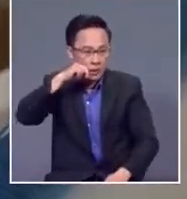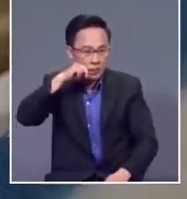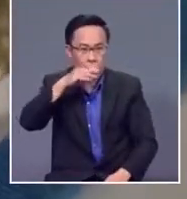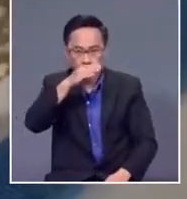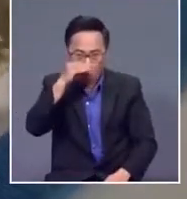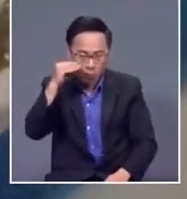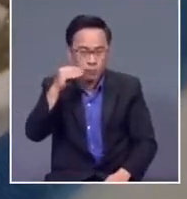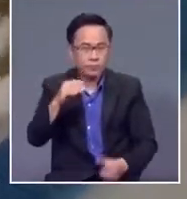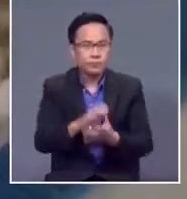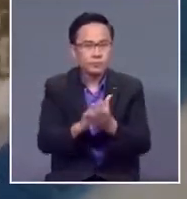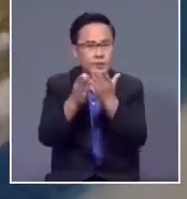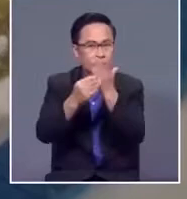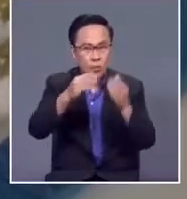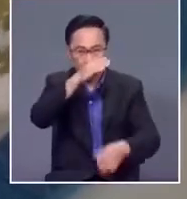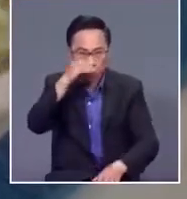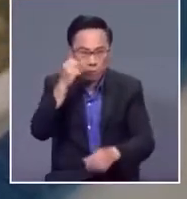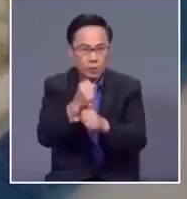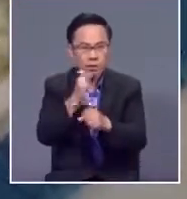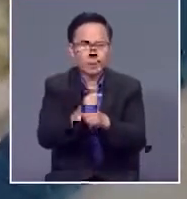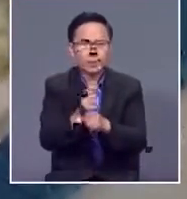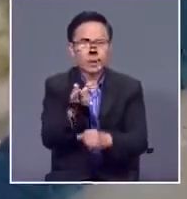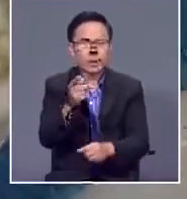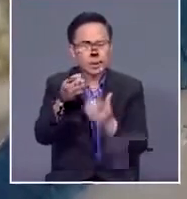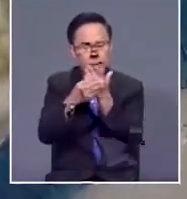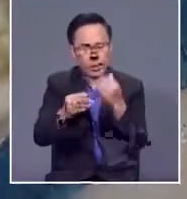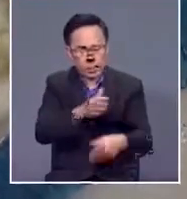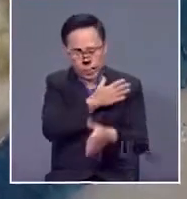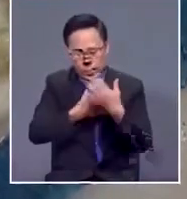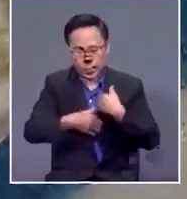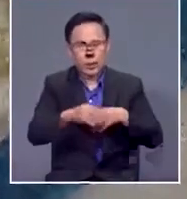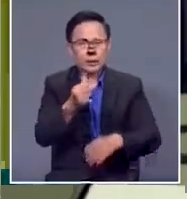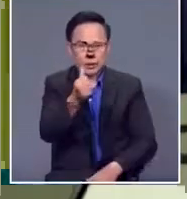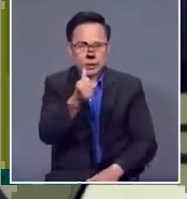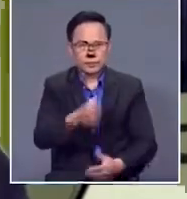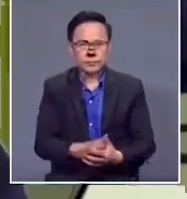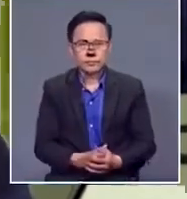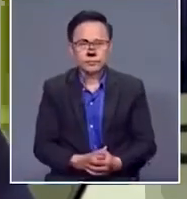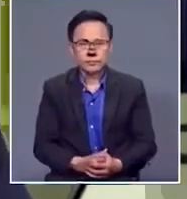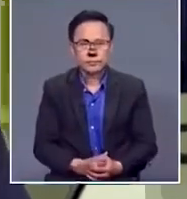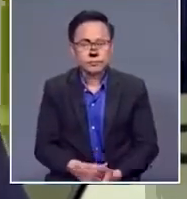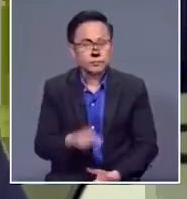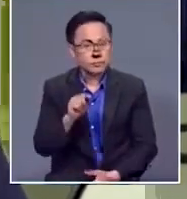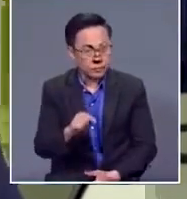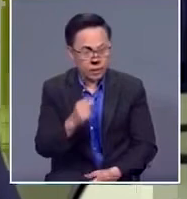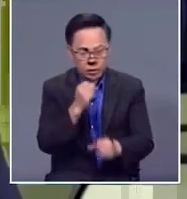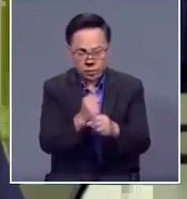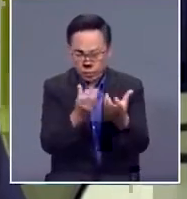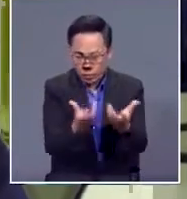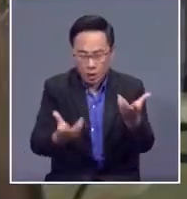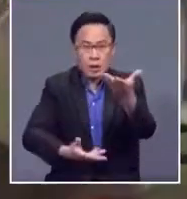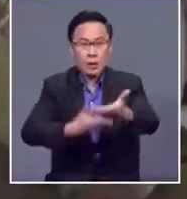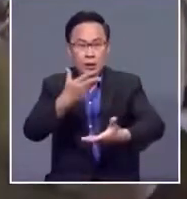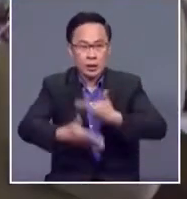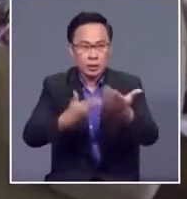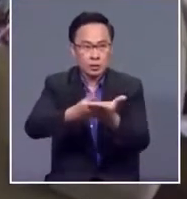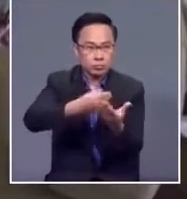หยมาทำเป็นอโรมา ไม่เพียงแต่วิสาหกิจชุมชนบ้านวังส้มซ่าจะทำผลิตภัณฑ์ขึ้นมาขายสร้างรายได้เพียงอ